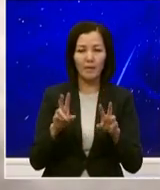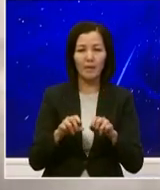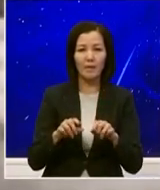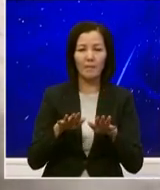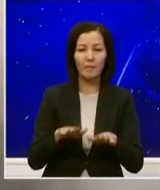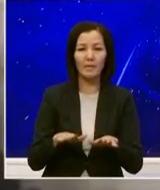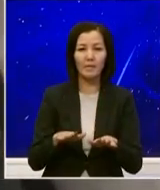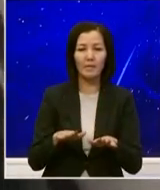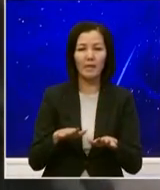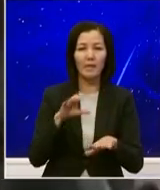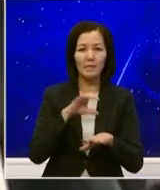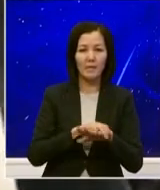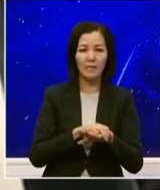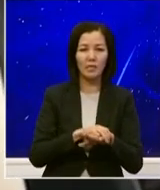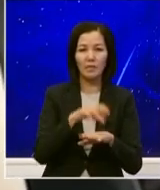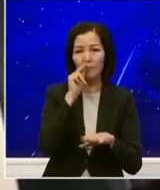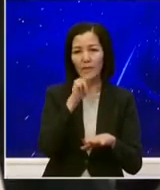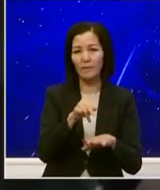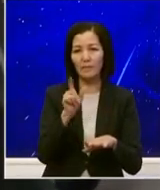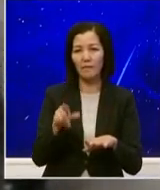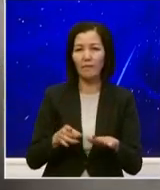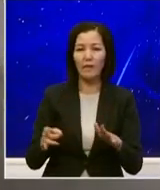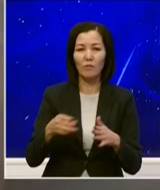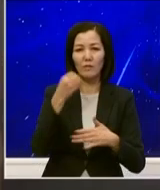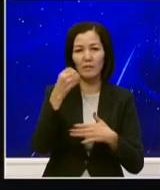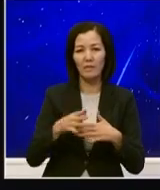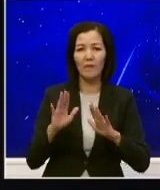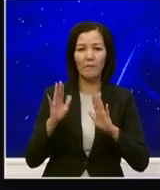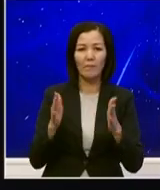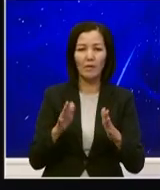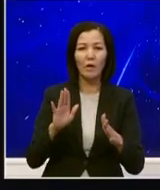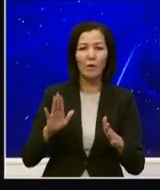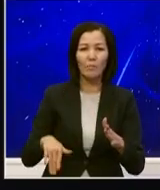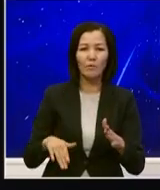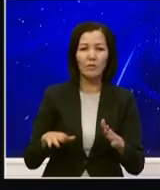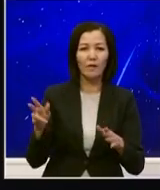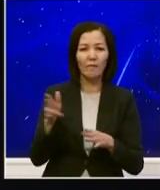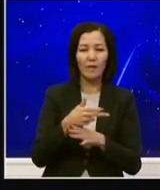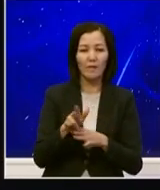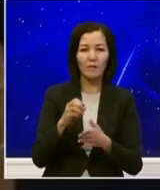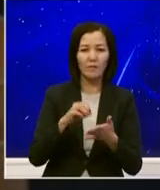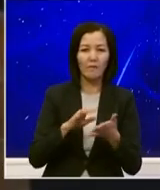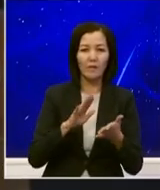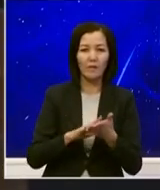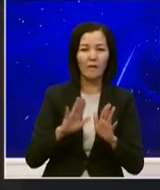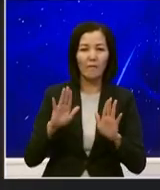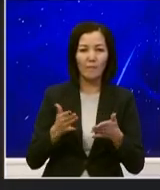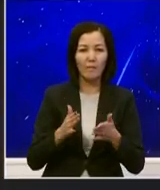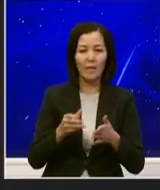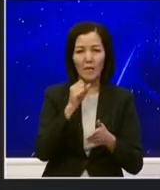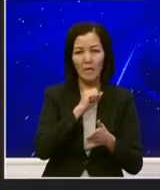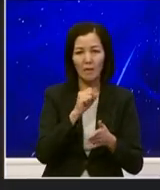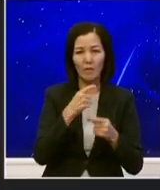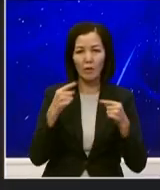установить местонахождение и задержать подозреваемого в районе Центрального парка. После предъявления видео, зафиксированного в момент ограбления